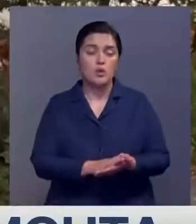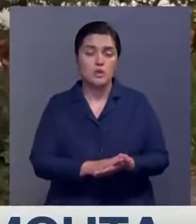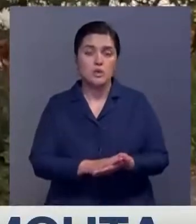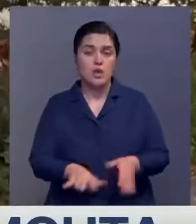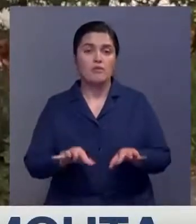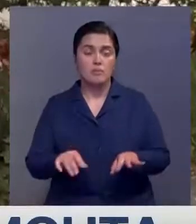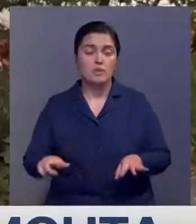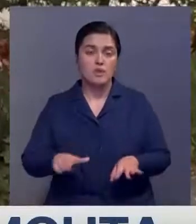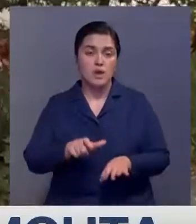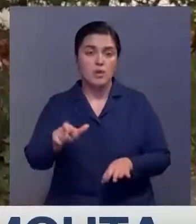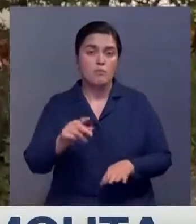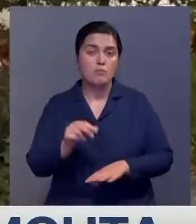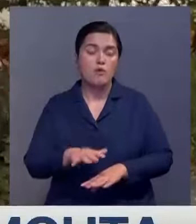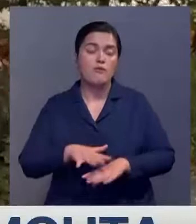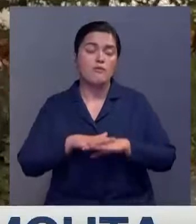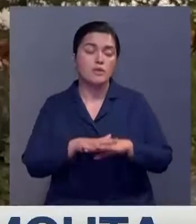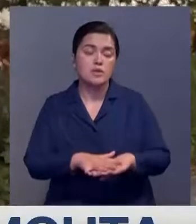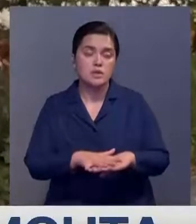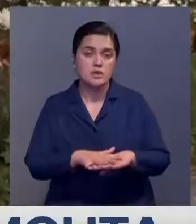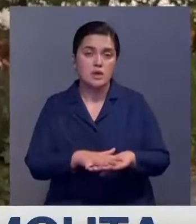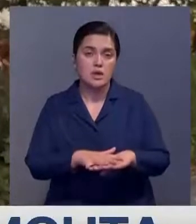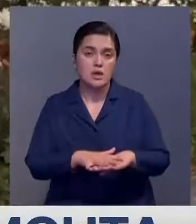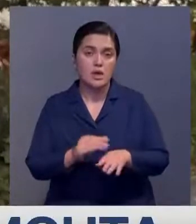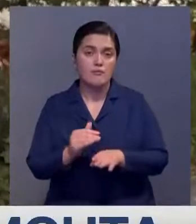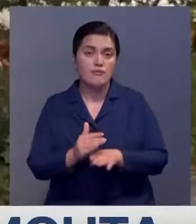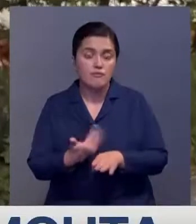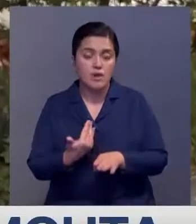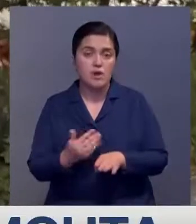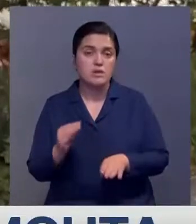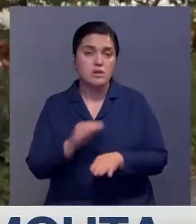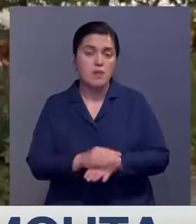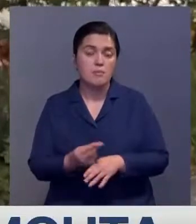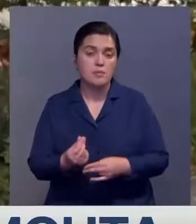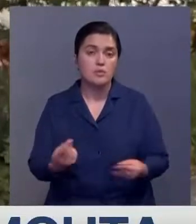Автомобильной дороги. Инициирован вопрос о выделении дополнительных средств,